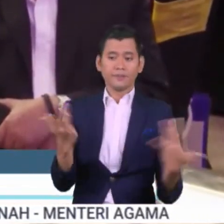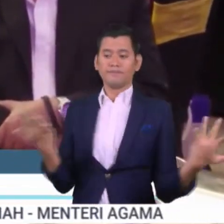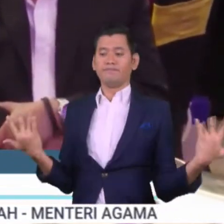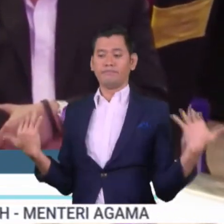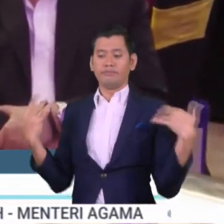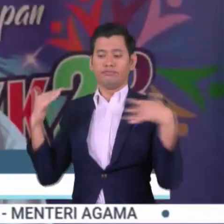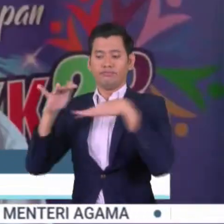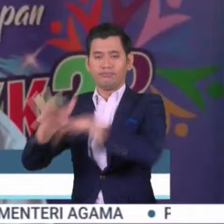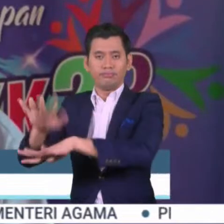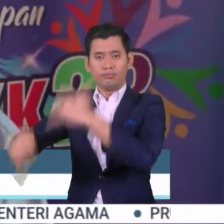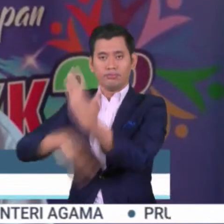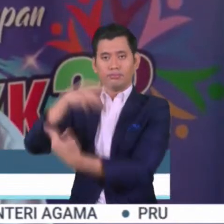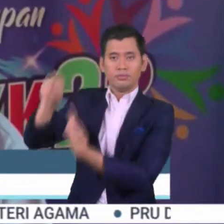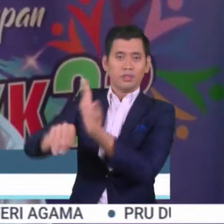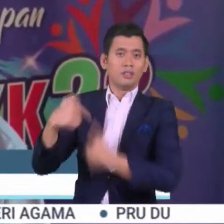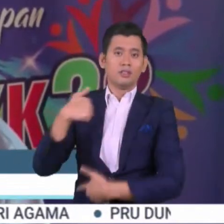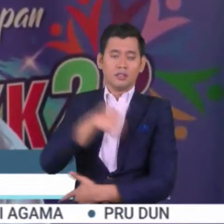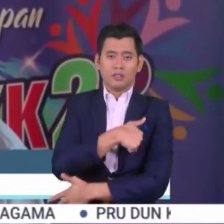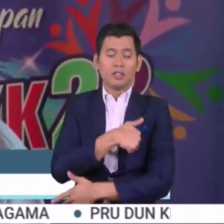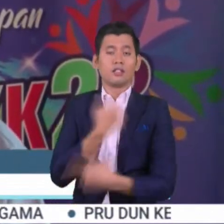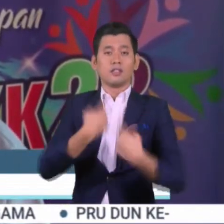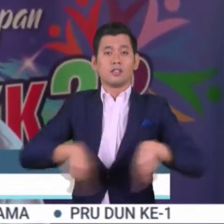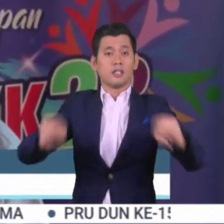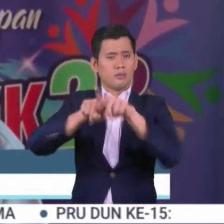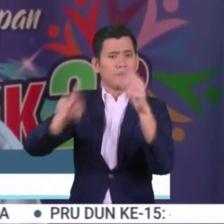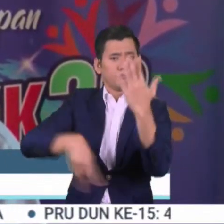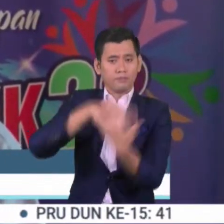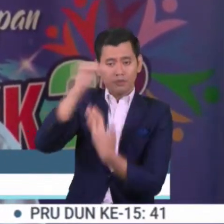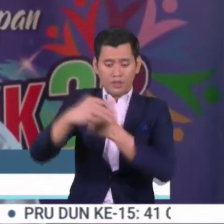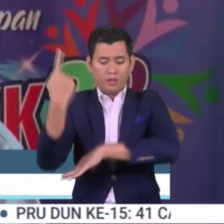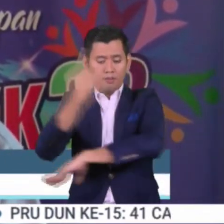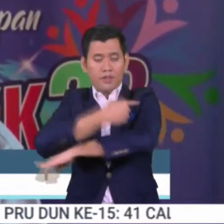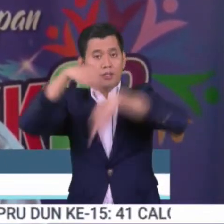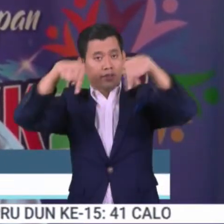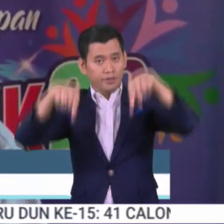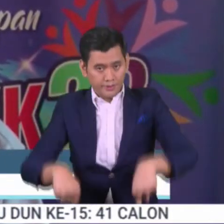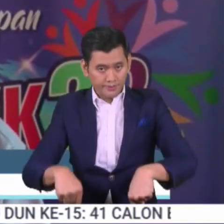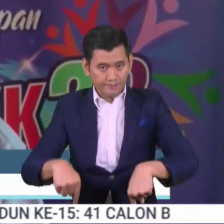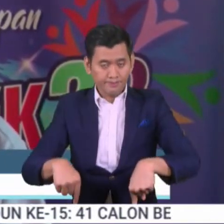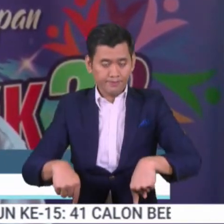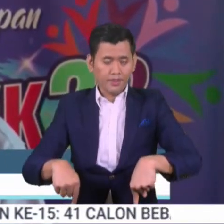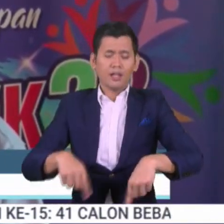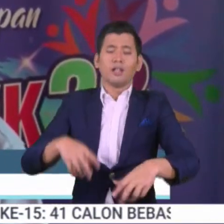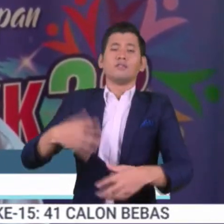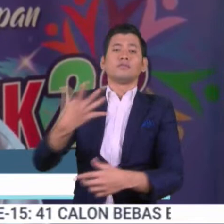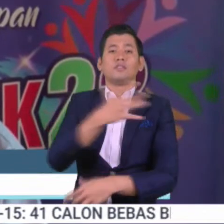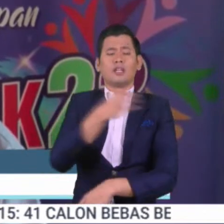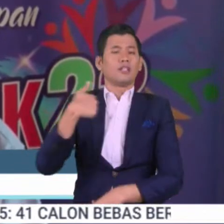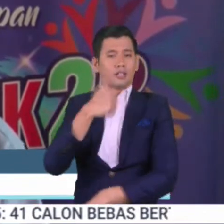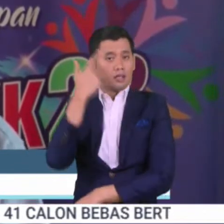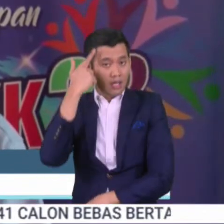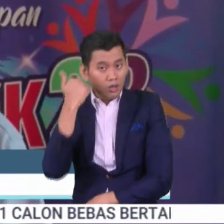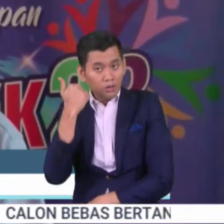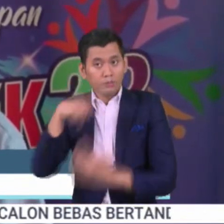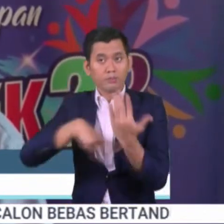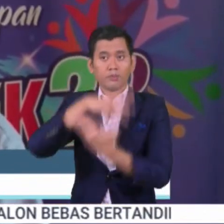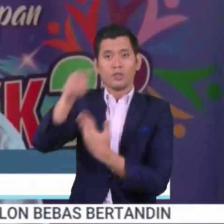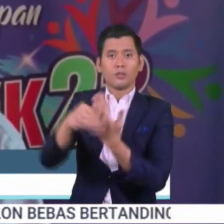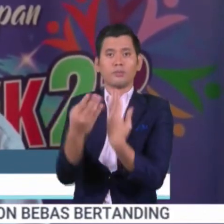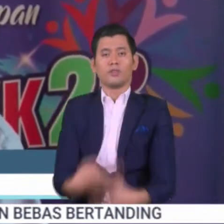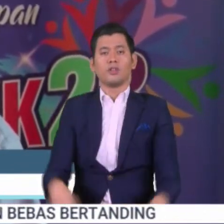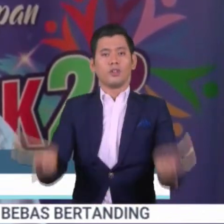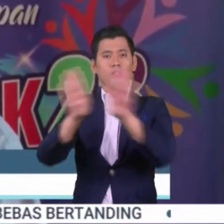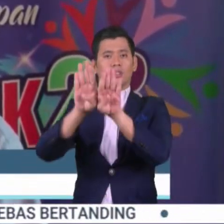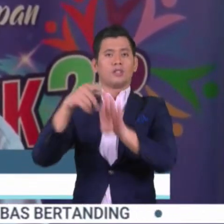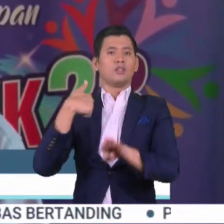program kita, termasuk juga pada program hari ini yang mana walaupun program ini secara tertutup, tetapi kita